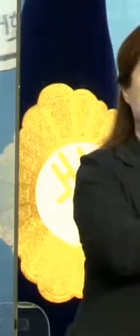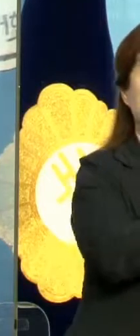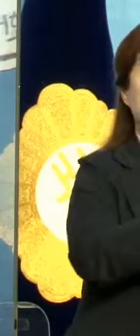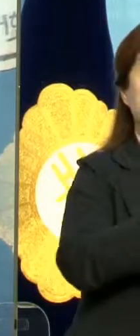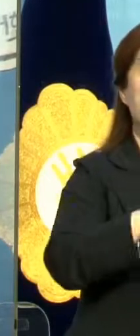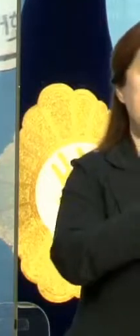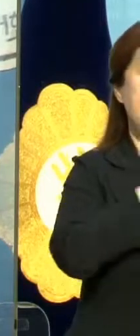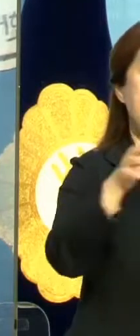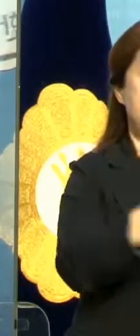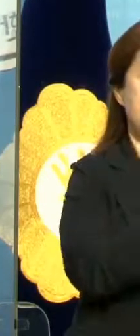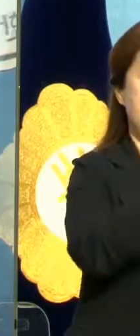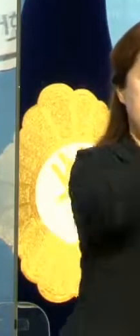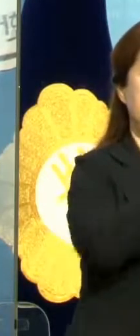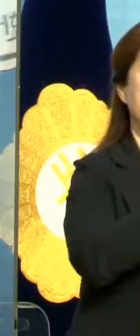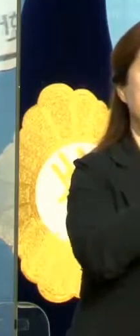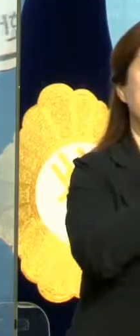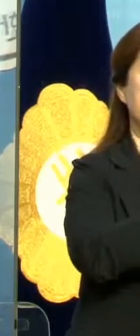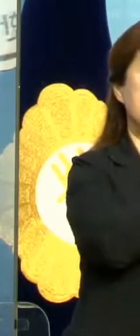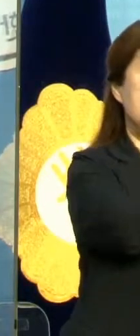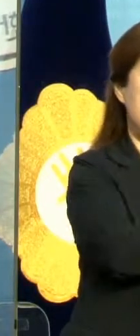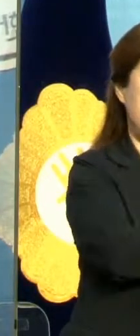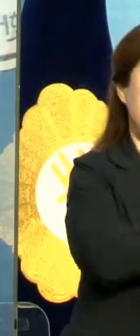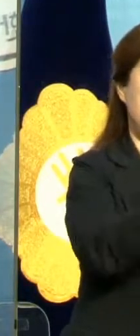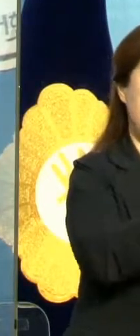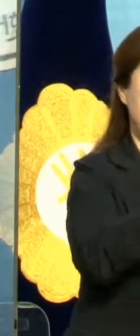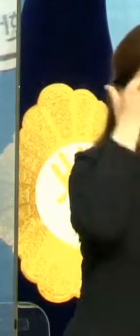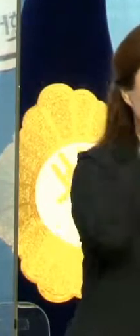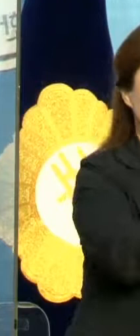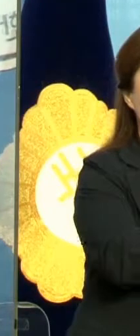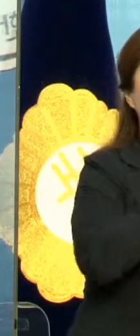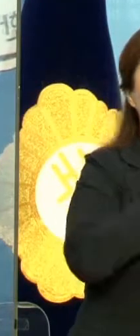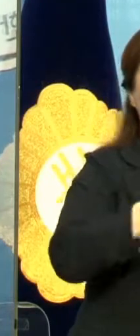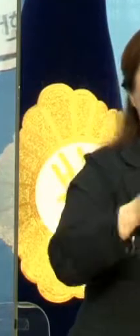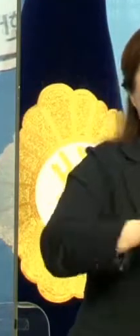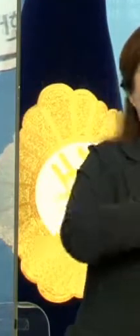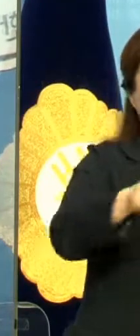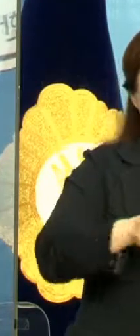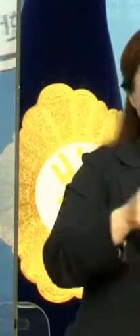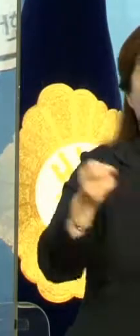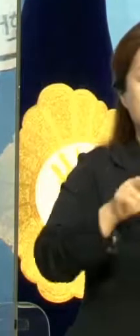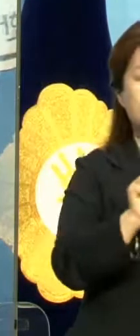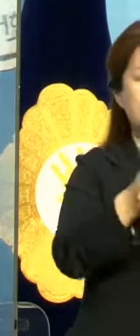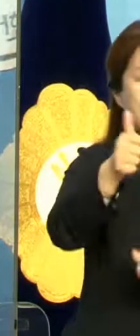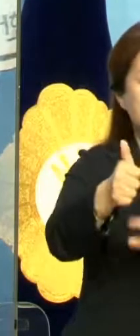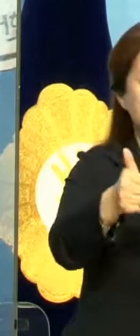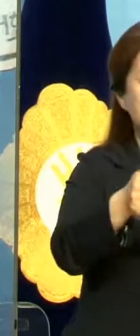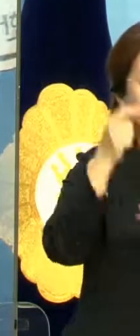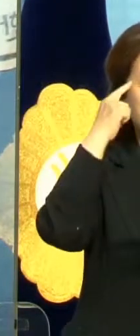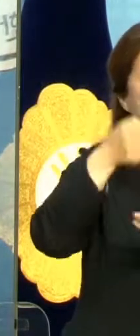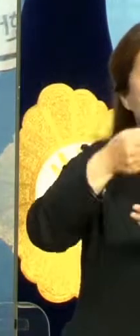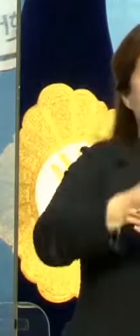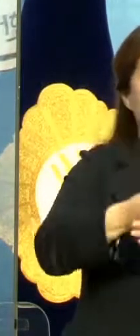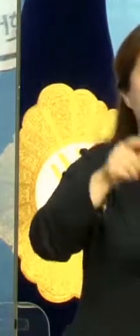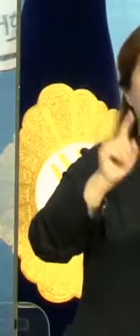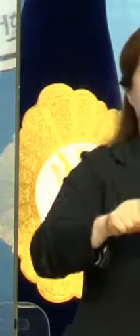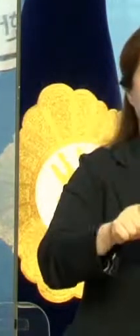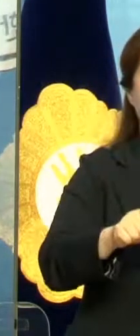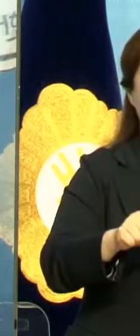이사회에서 단순히 합병을 찬성하는 것을 넘어서 경영진과 추 주들이 이 결과는 대결이 벌어지자